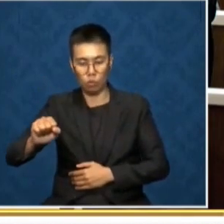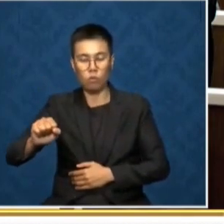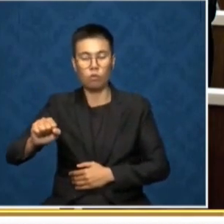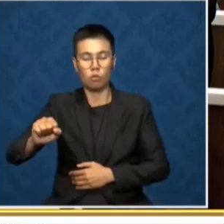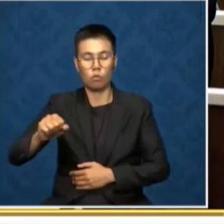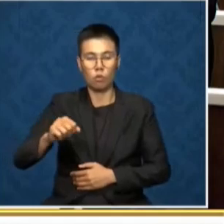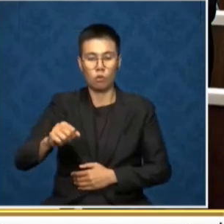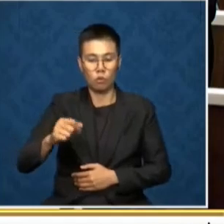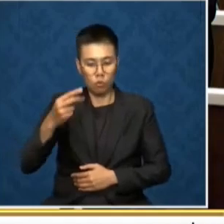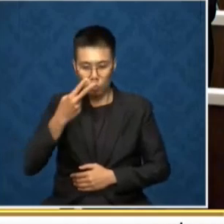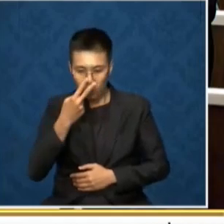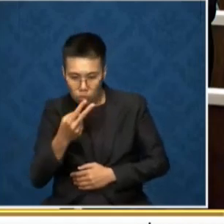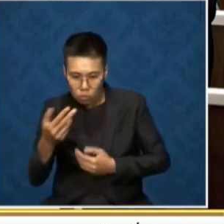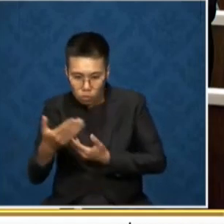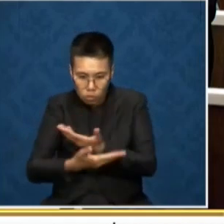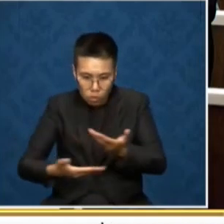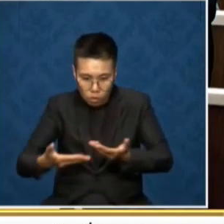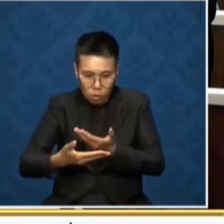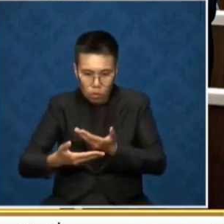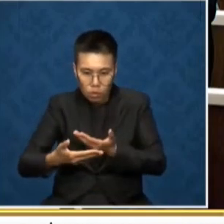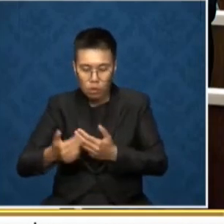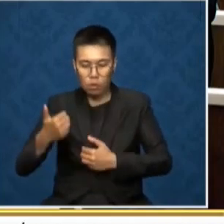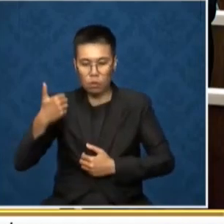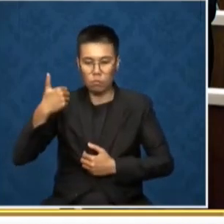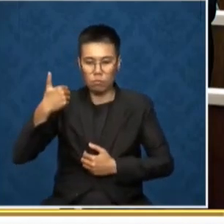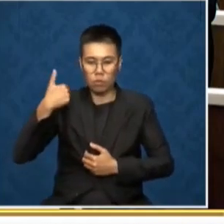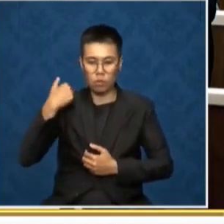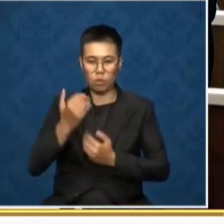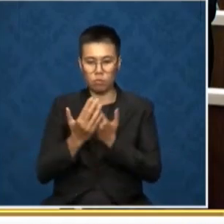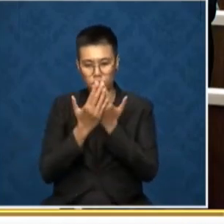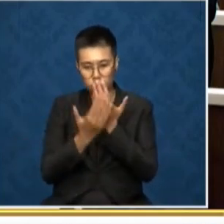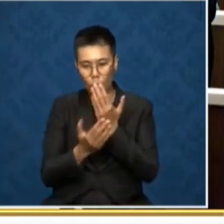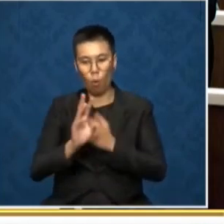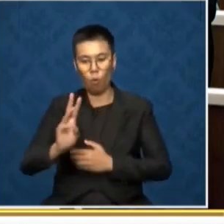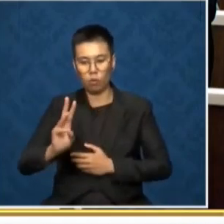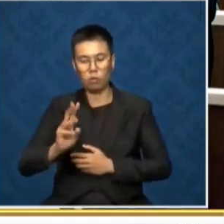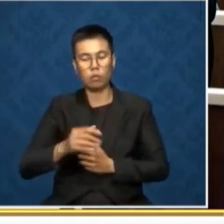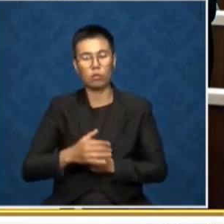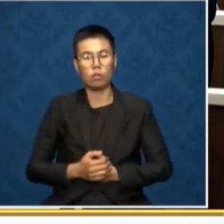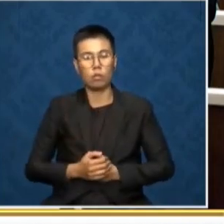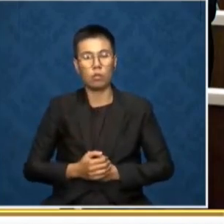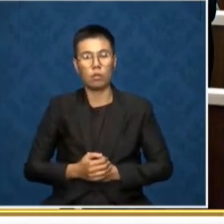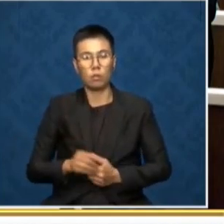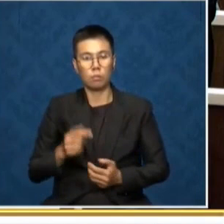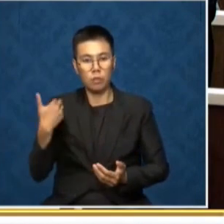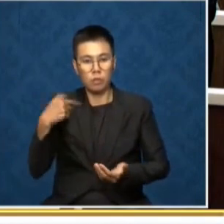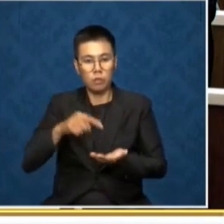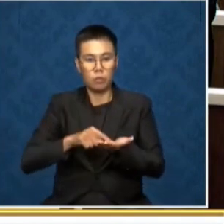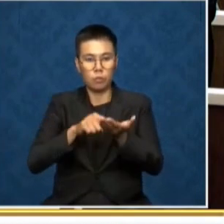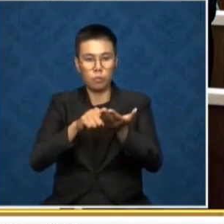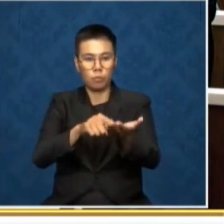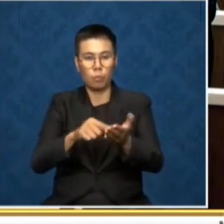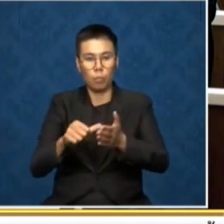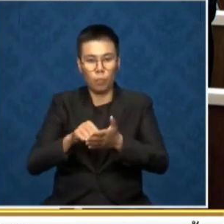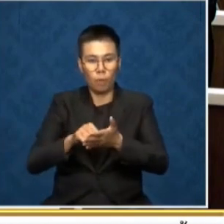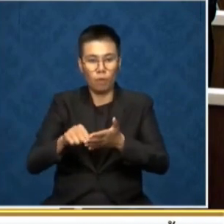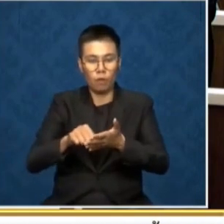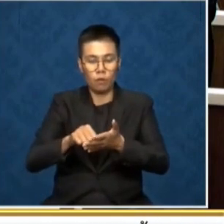รพิจารณาจำนวน6ฉบับได้แก่1เสนอให้มีการแก้ไขมา